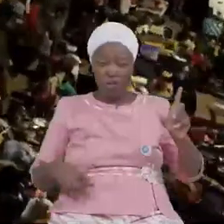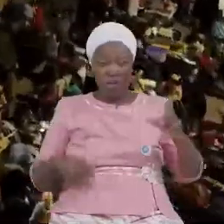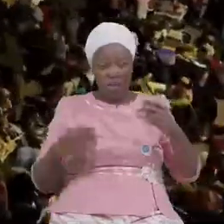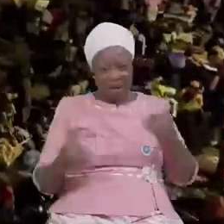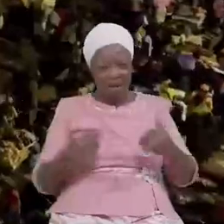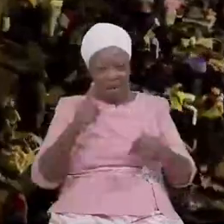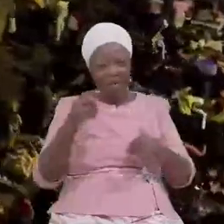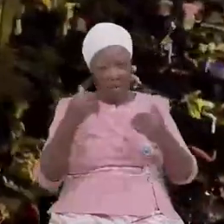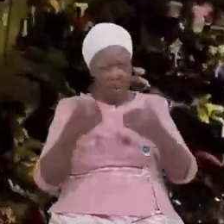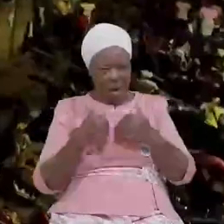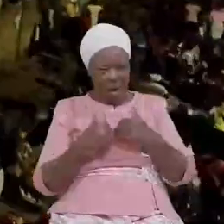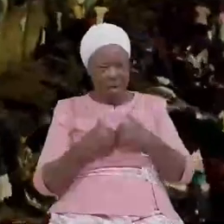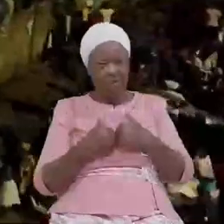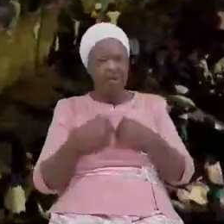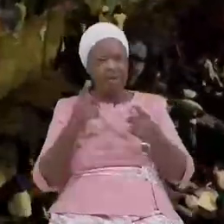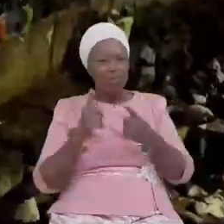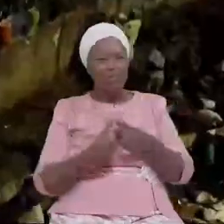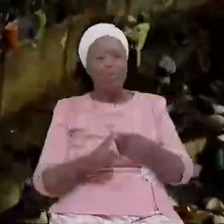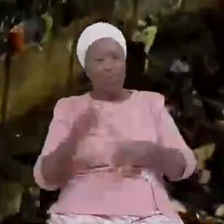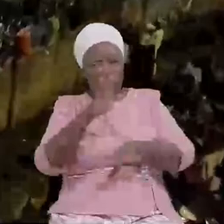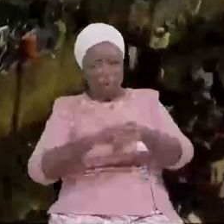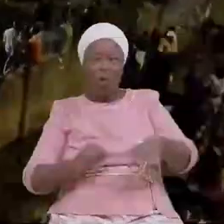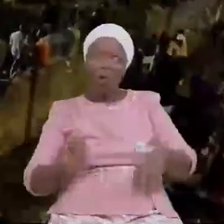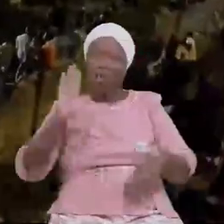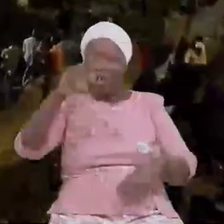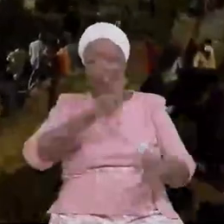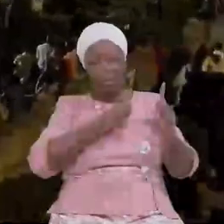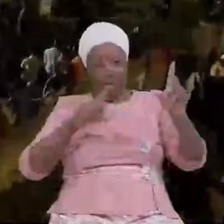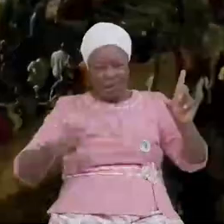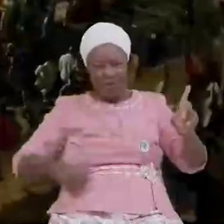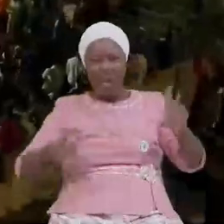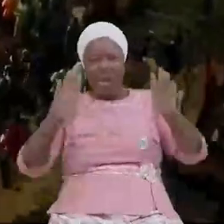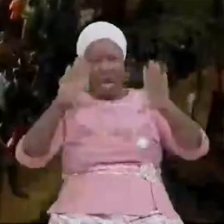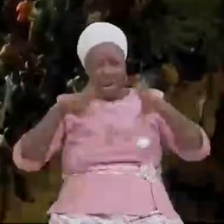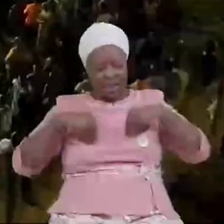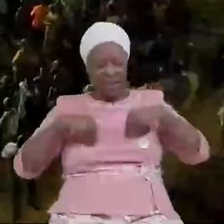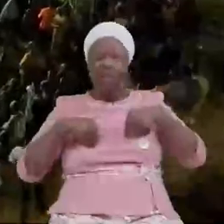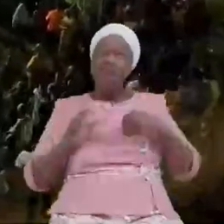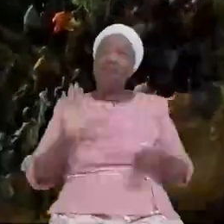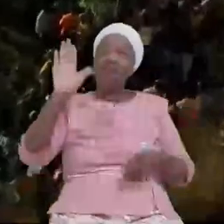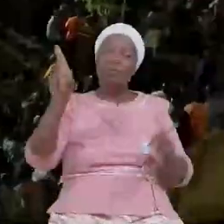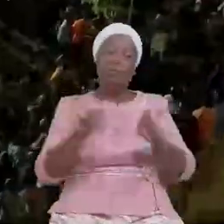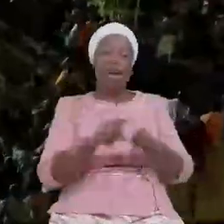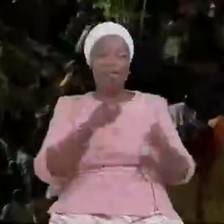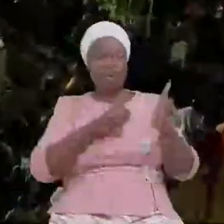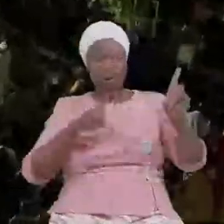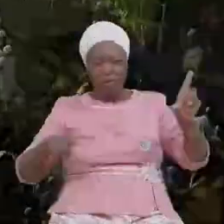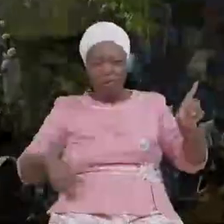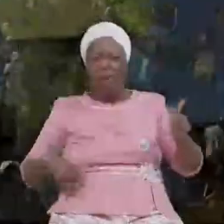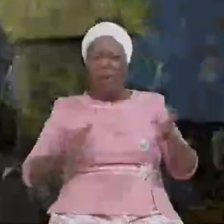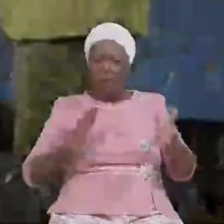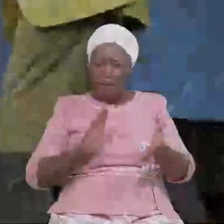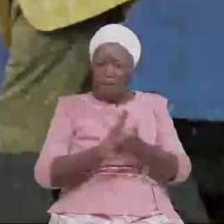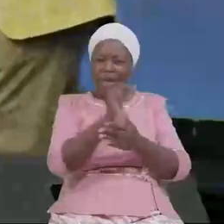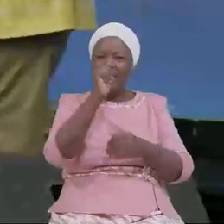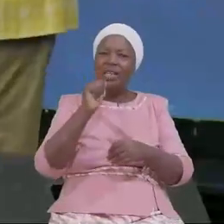tu dois l'avoir comme Seigneur. Tu dois l'accepter comme ton Seigneur. Tu dois croire à